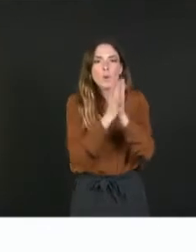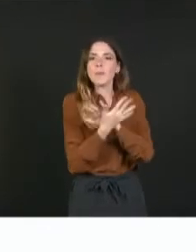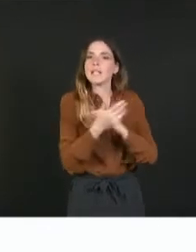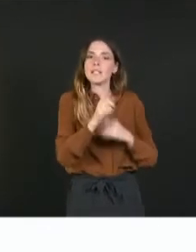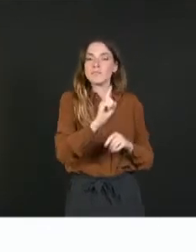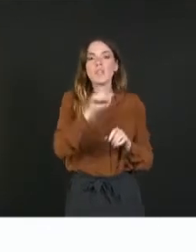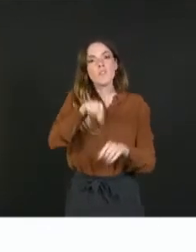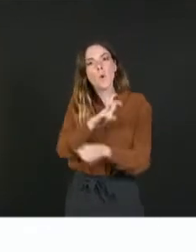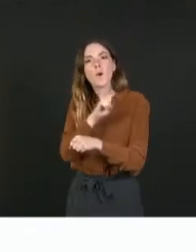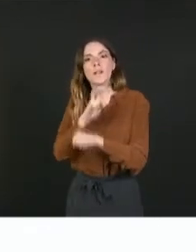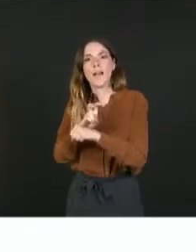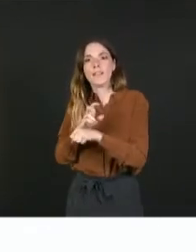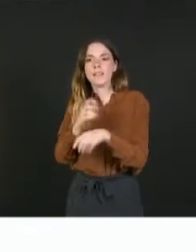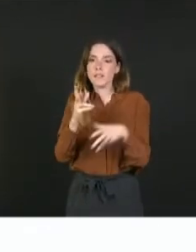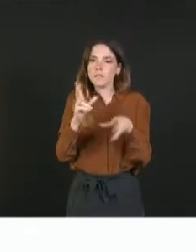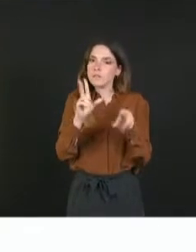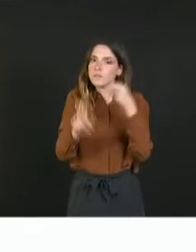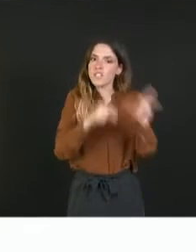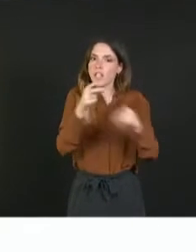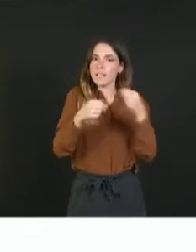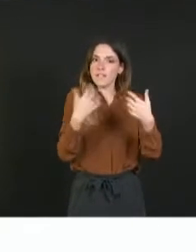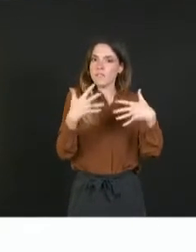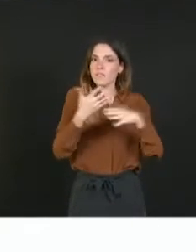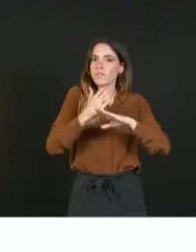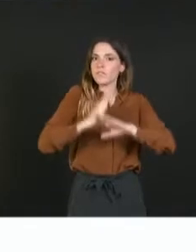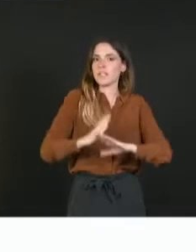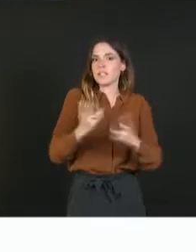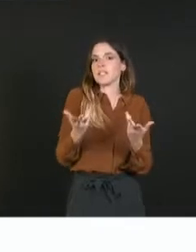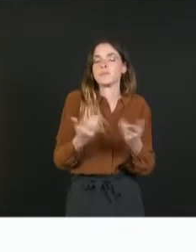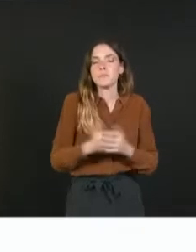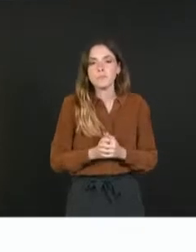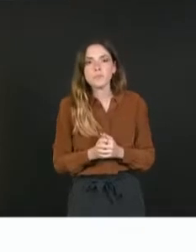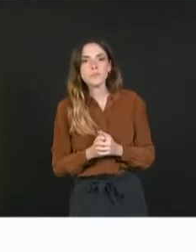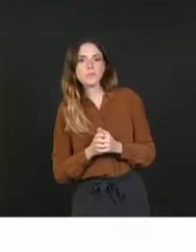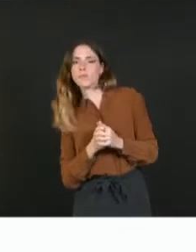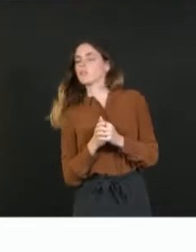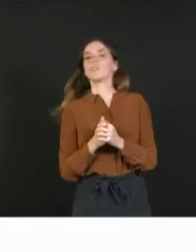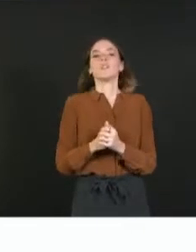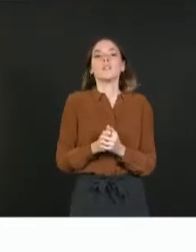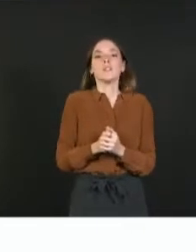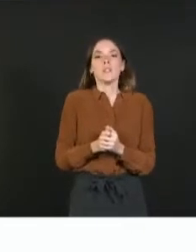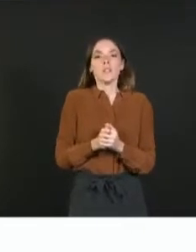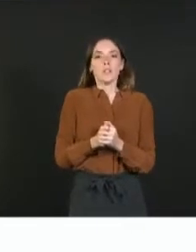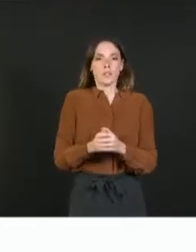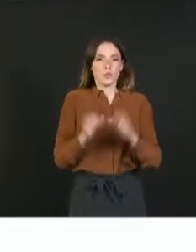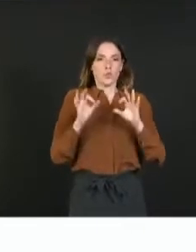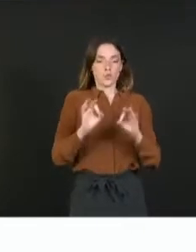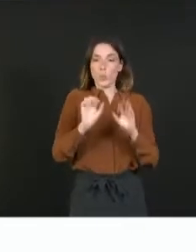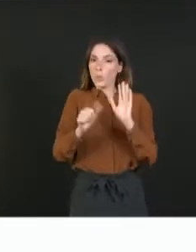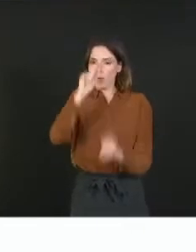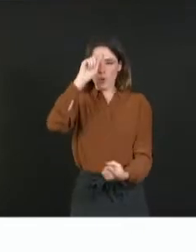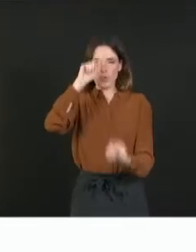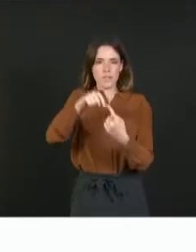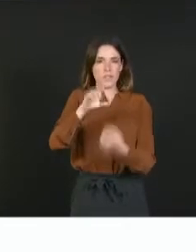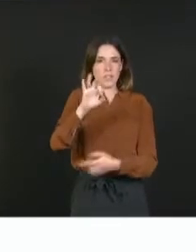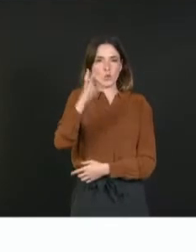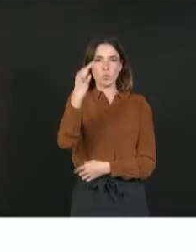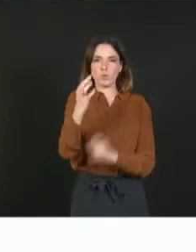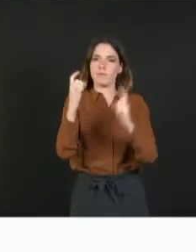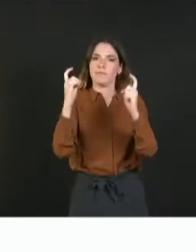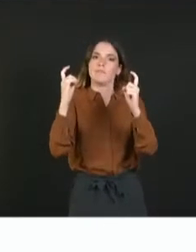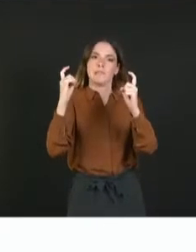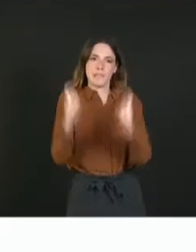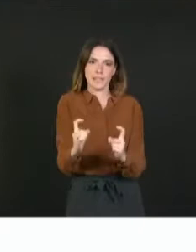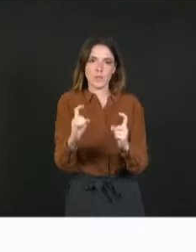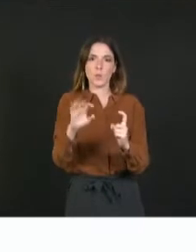qui sont végétalisées et qui peuvent apporter. Donc un premier objectif de réduire drastiquement de 50%, et ensuite, oui,